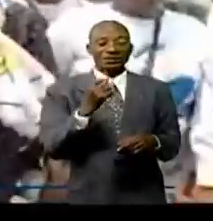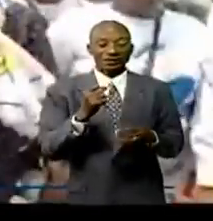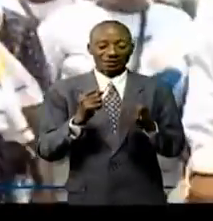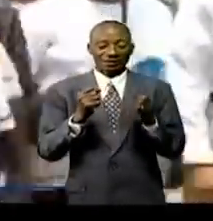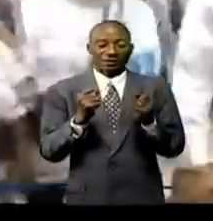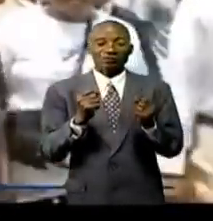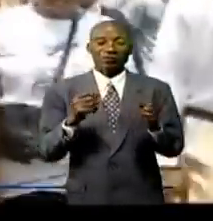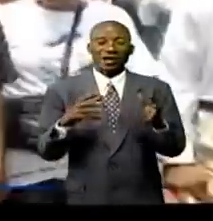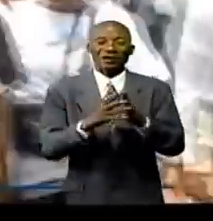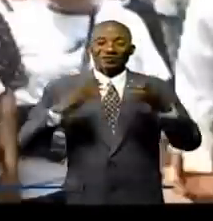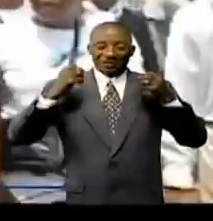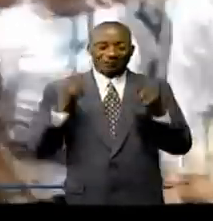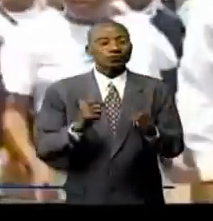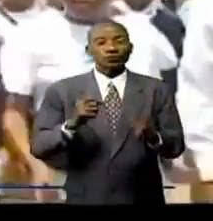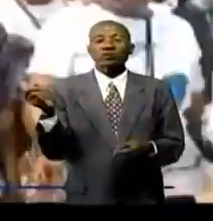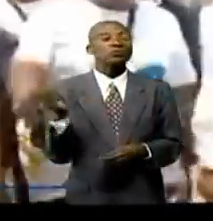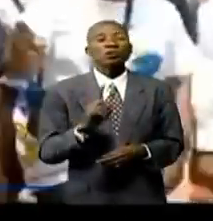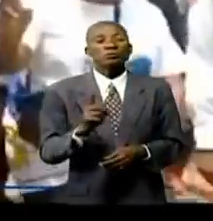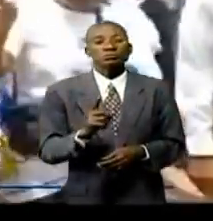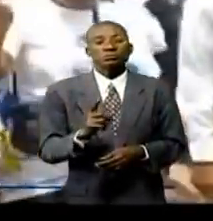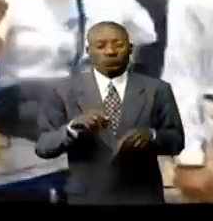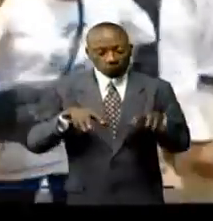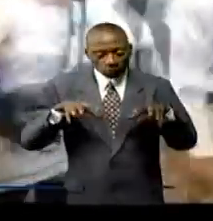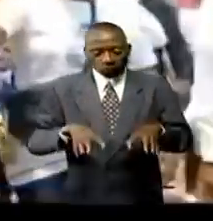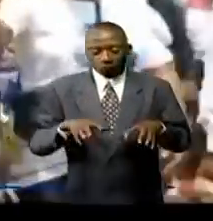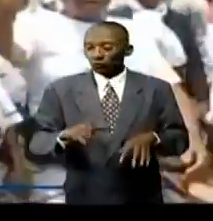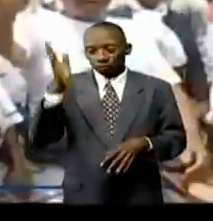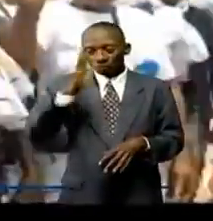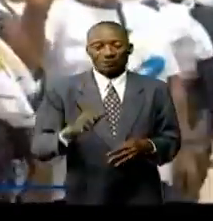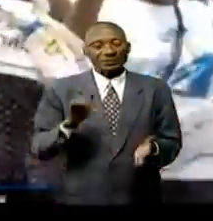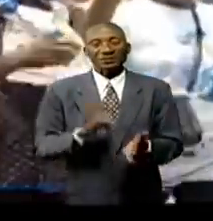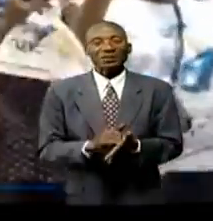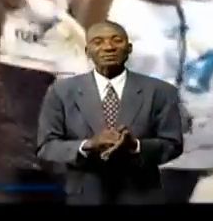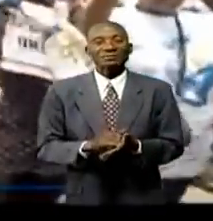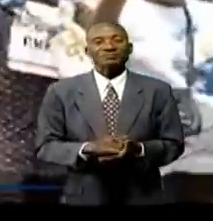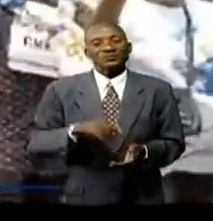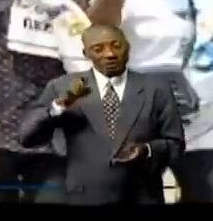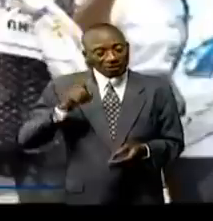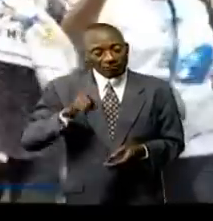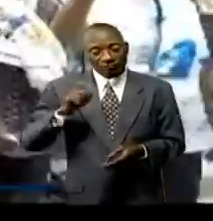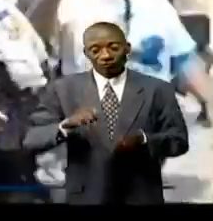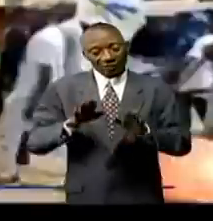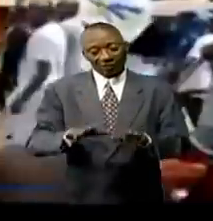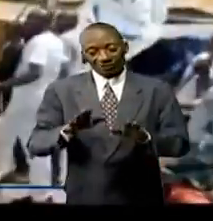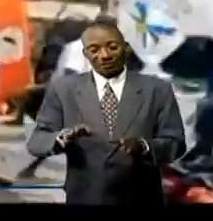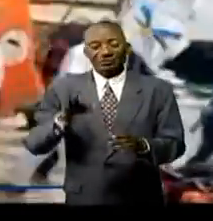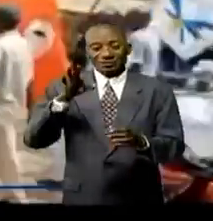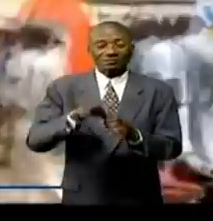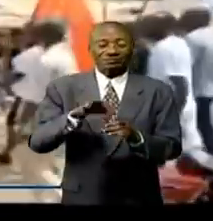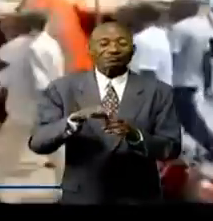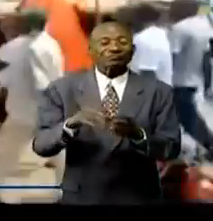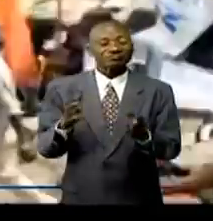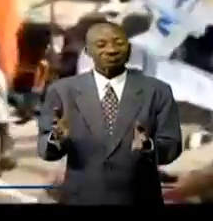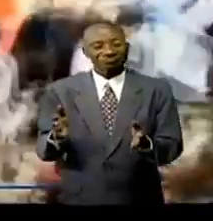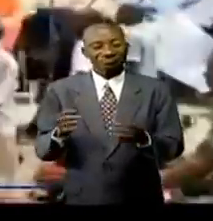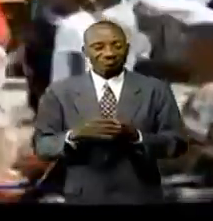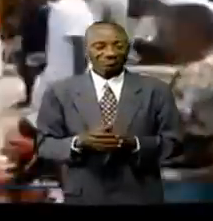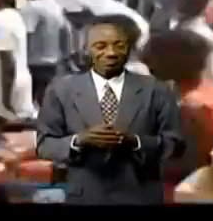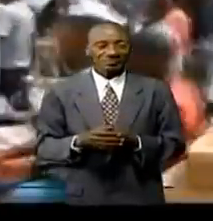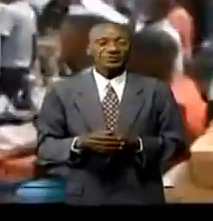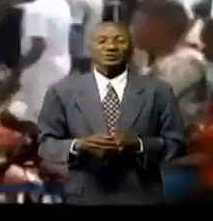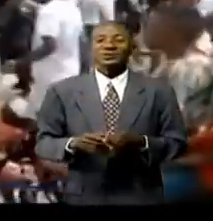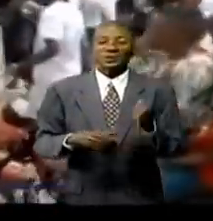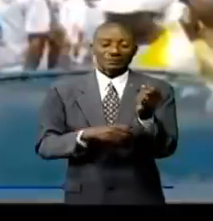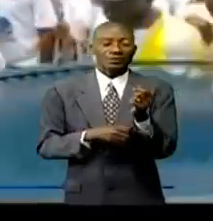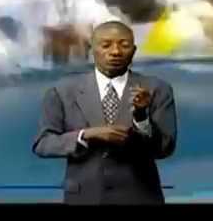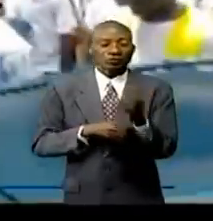ne passera pas, ont indiqué les manifestants. Partis de la place Copain de la commune de Mvoidou en passant par